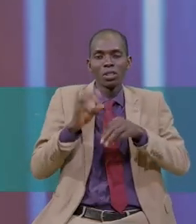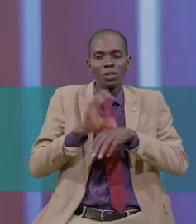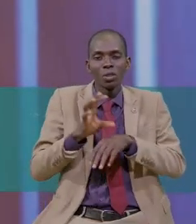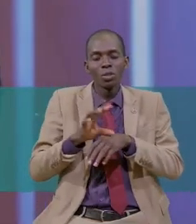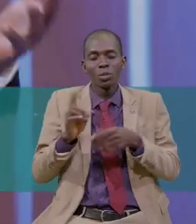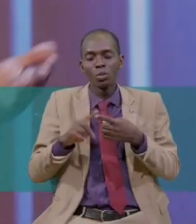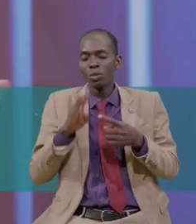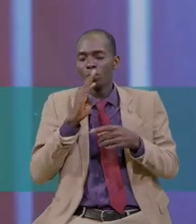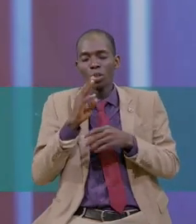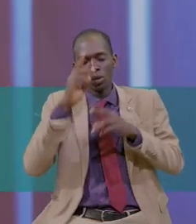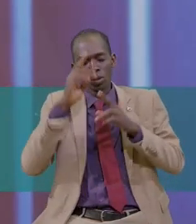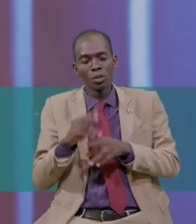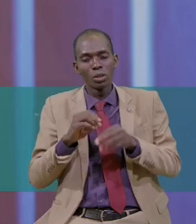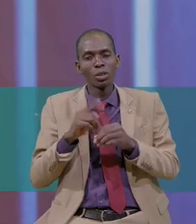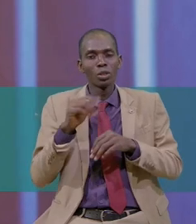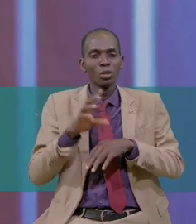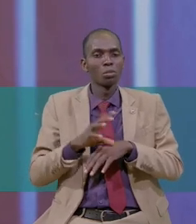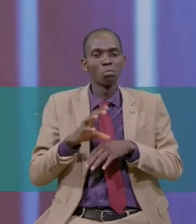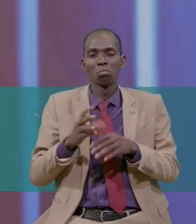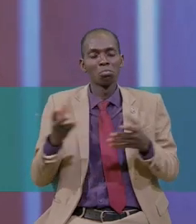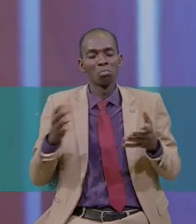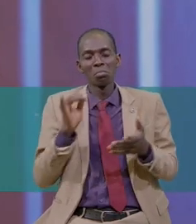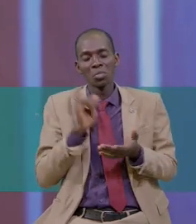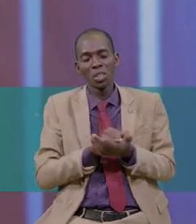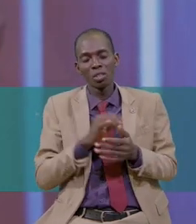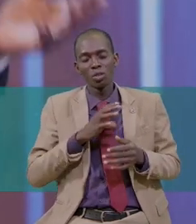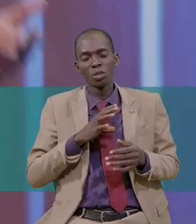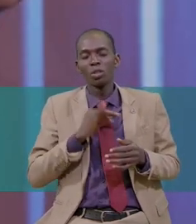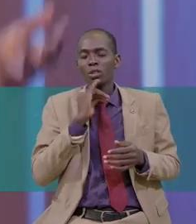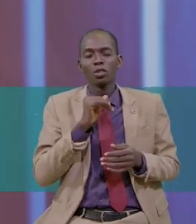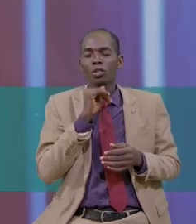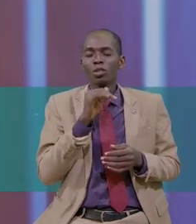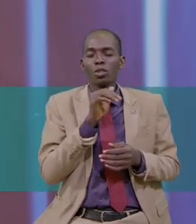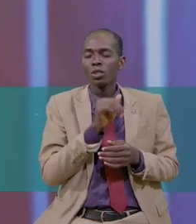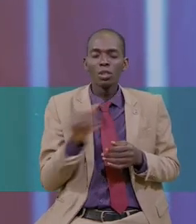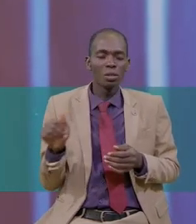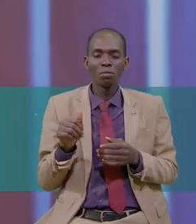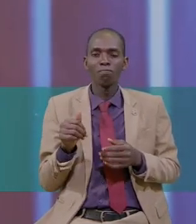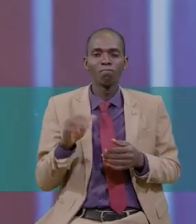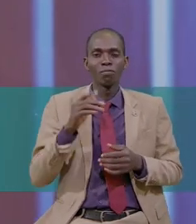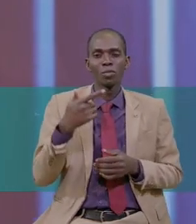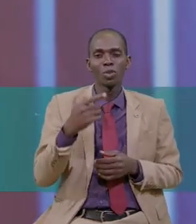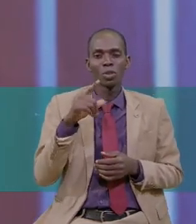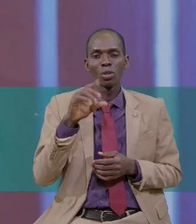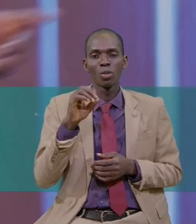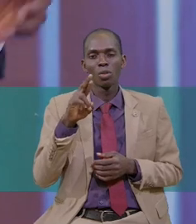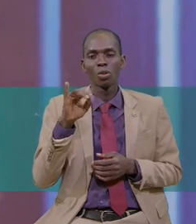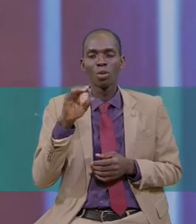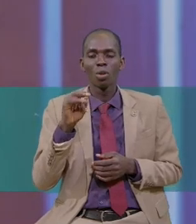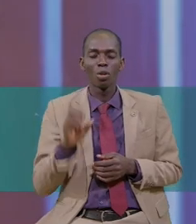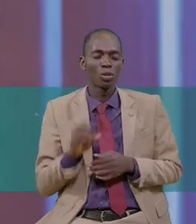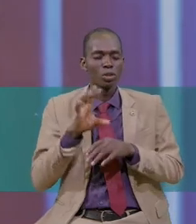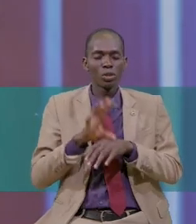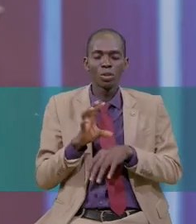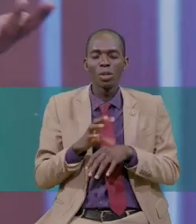les ministres vont derrière le rideau cherchant la puissance, puissance, puissance. Et ils reçoivent un type de puissance